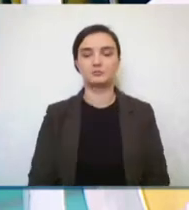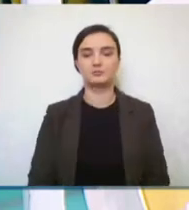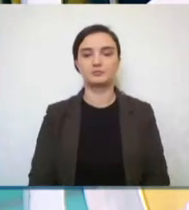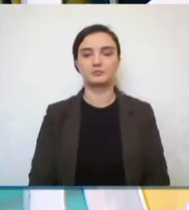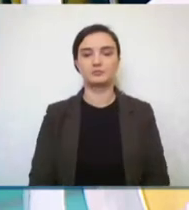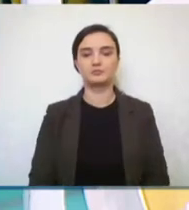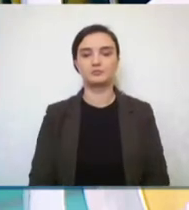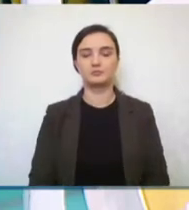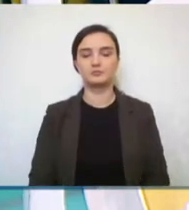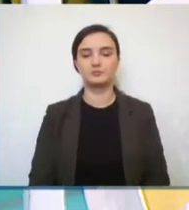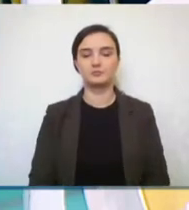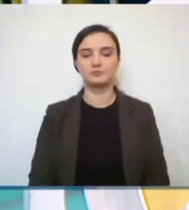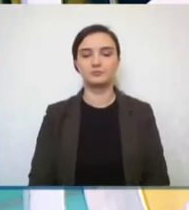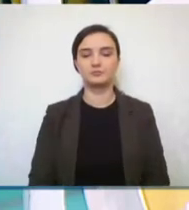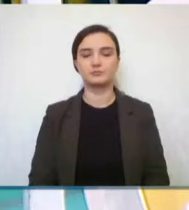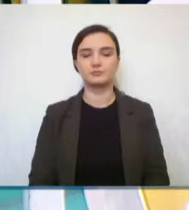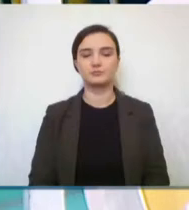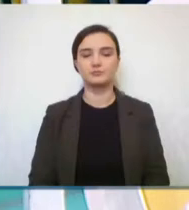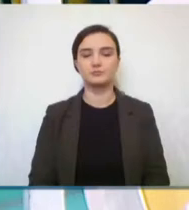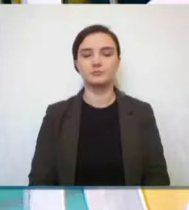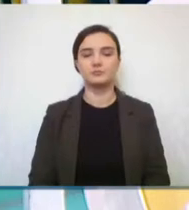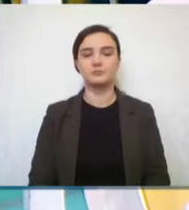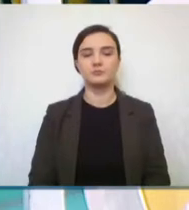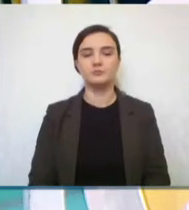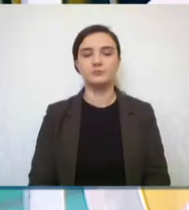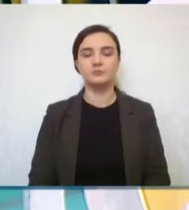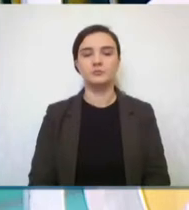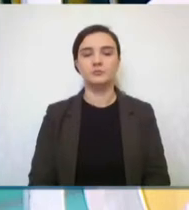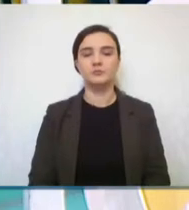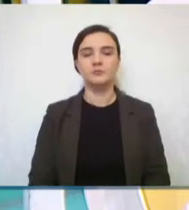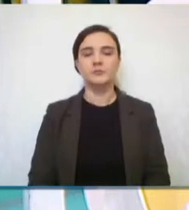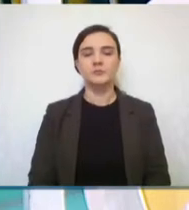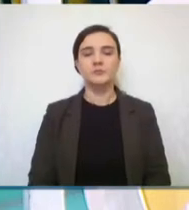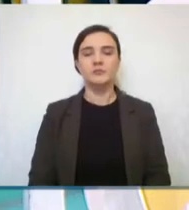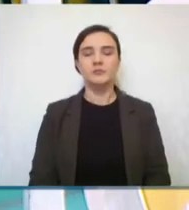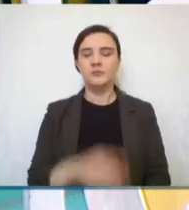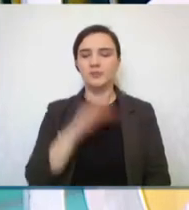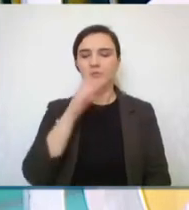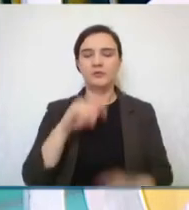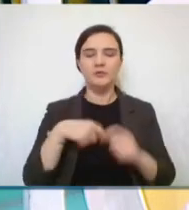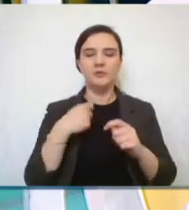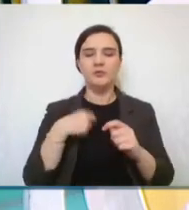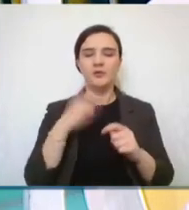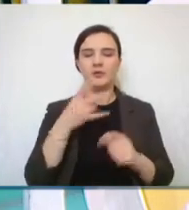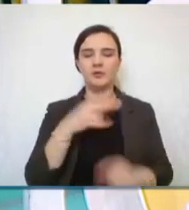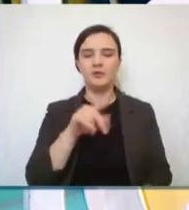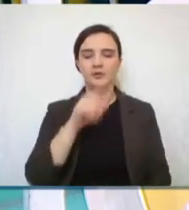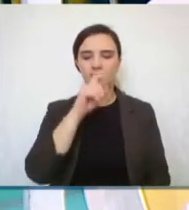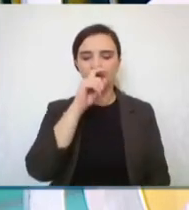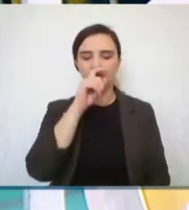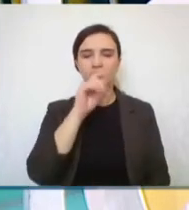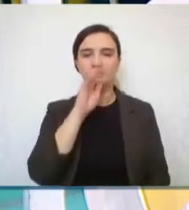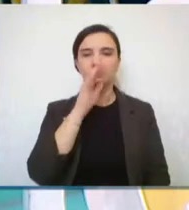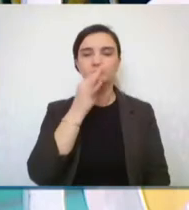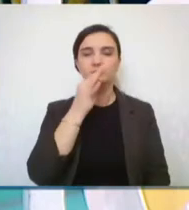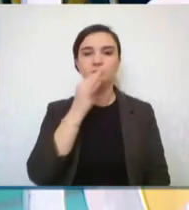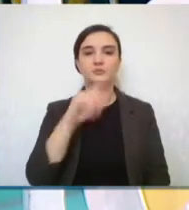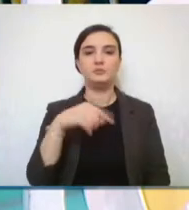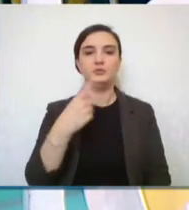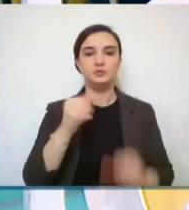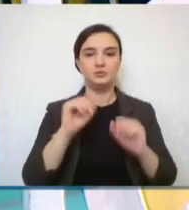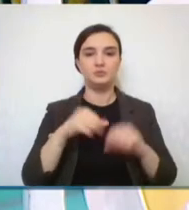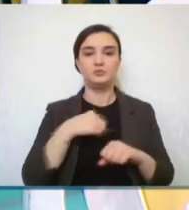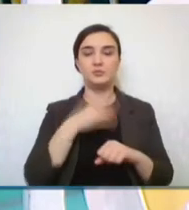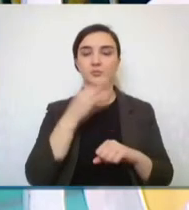ამაზე არ ღირს დროის ხარჯვა, გარკვეულ დროის მერე შეიძლება იმაზე, რასაც ჩვენ ახლა პასუხი არ ქონდა,